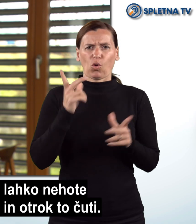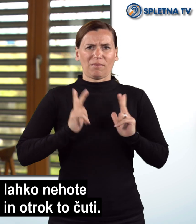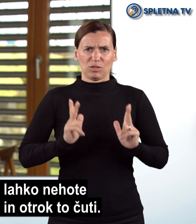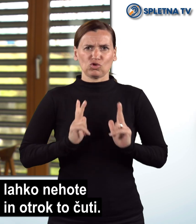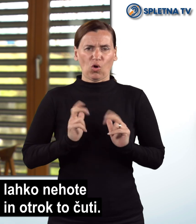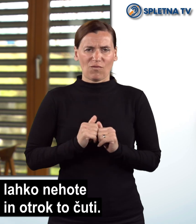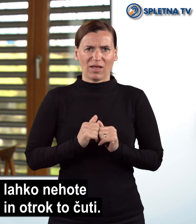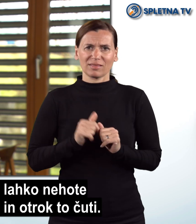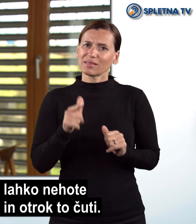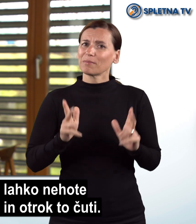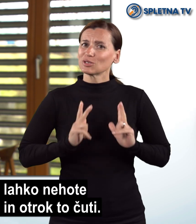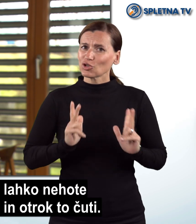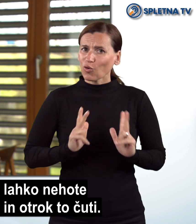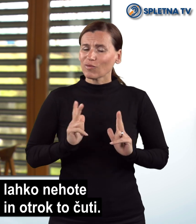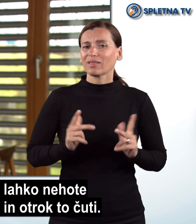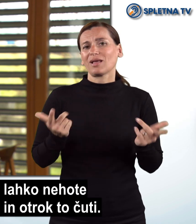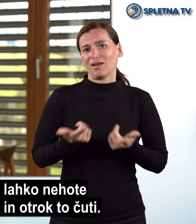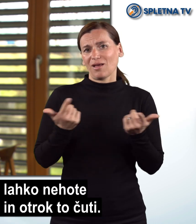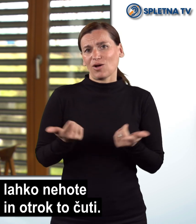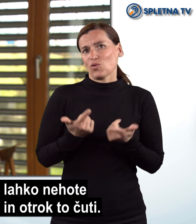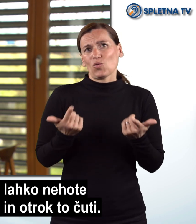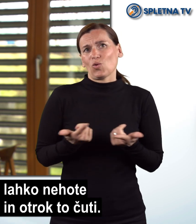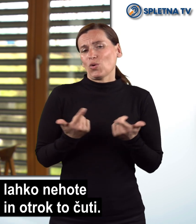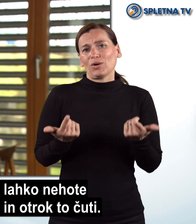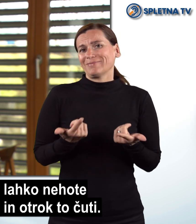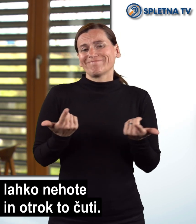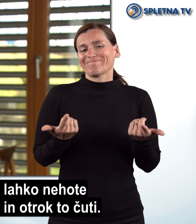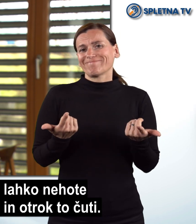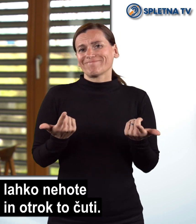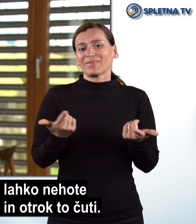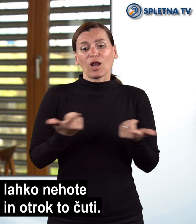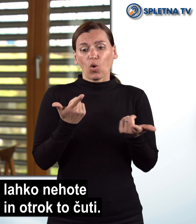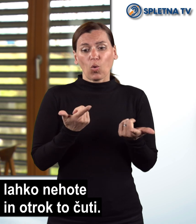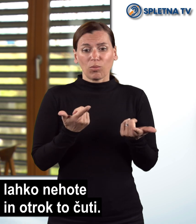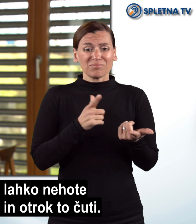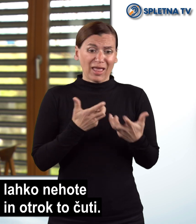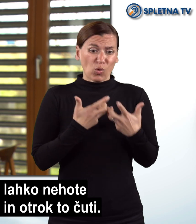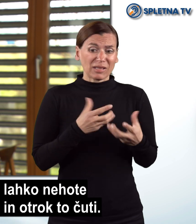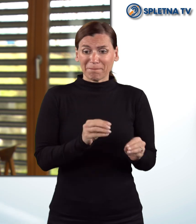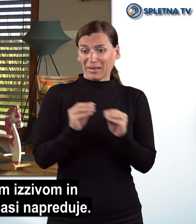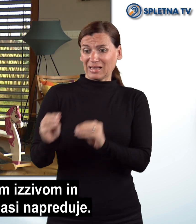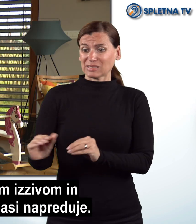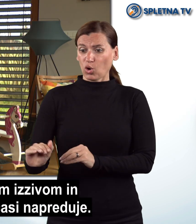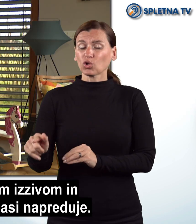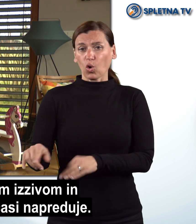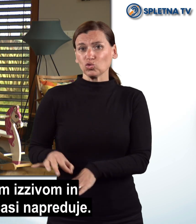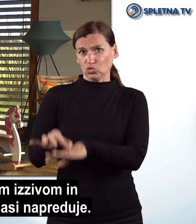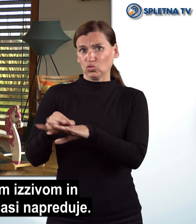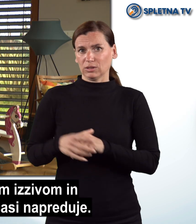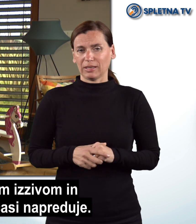pričakovanj, ker ta pričakovanja nehote jih prenesemo na otroka in otrok čuti. Urban